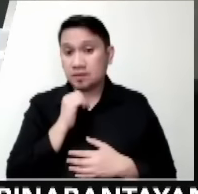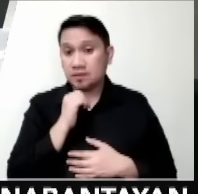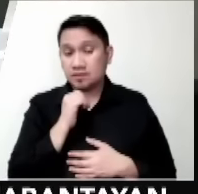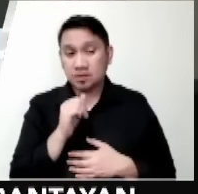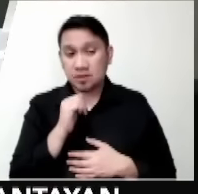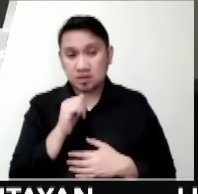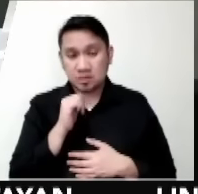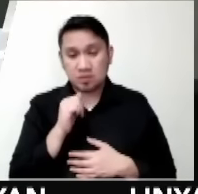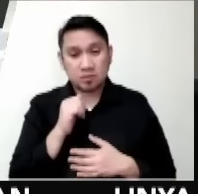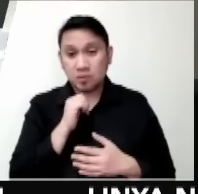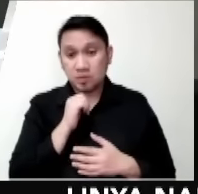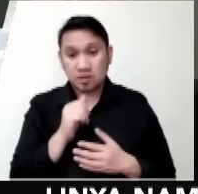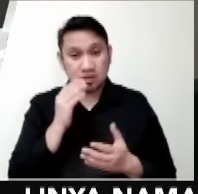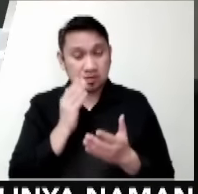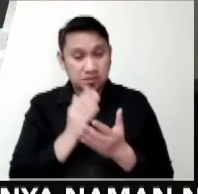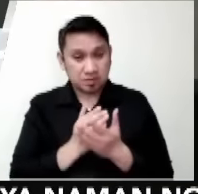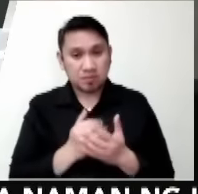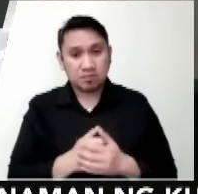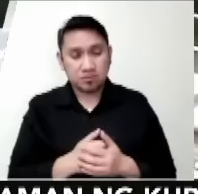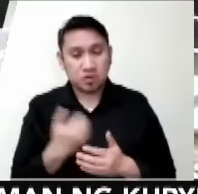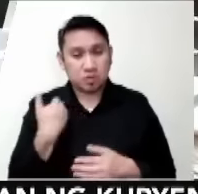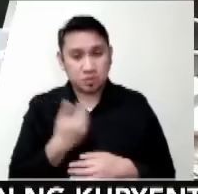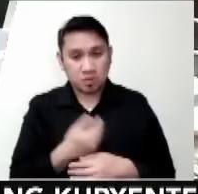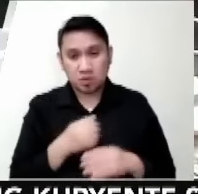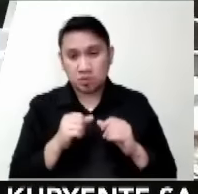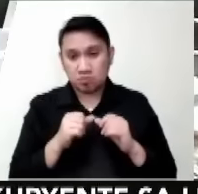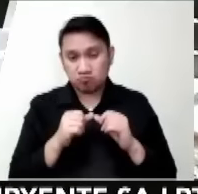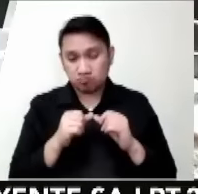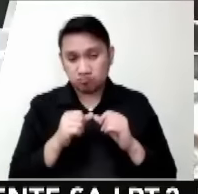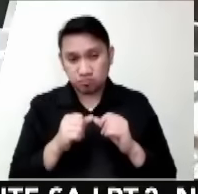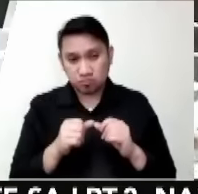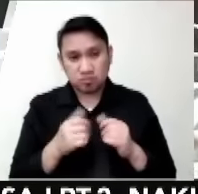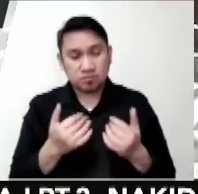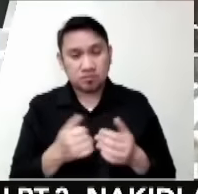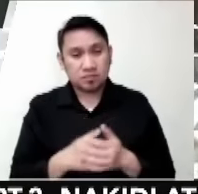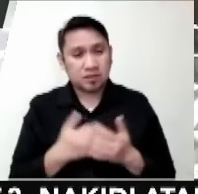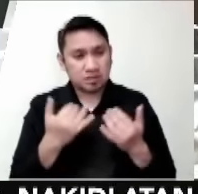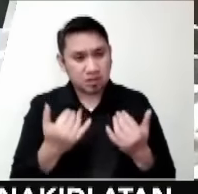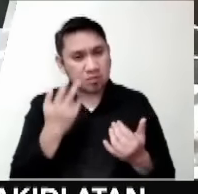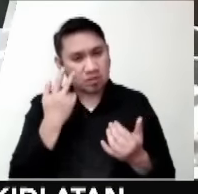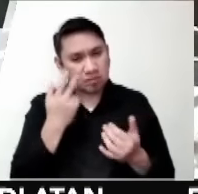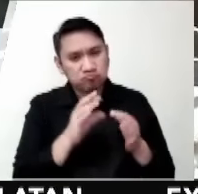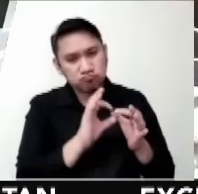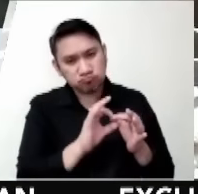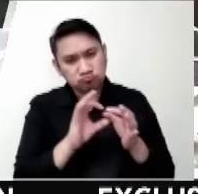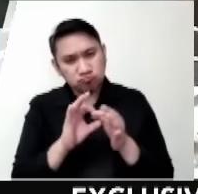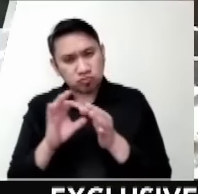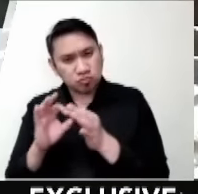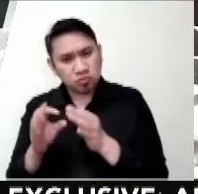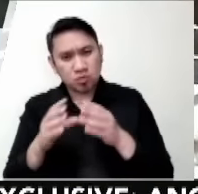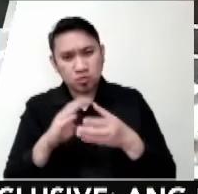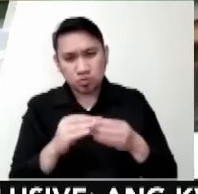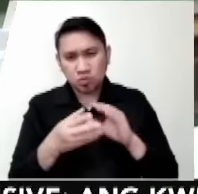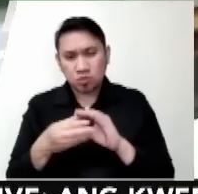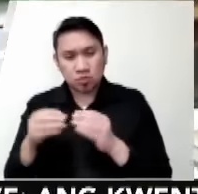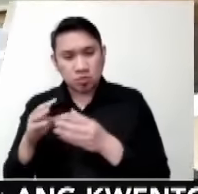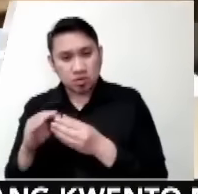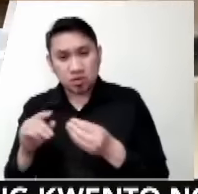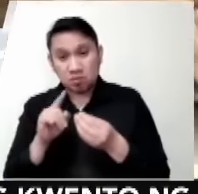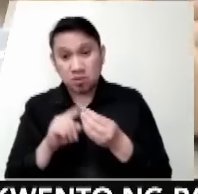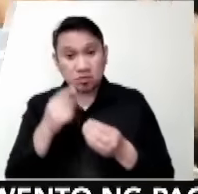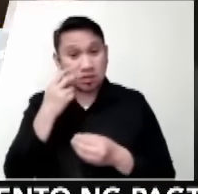makakahinto. Kasi kailangan i-consider namin yan. Nagtatahi-tahi rin daw ang mga nadidiscovering criminal activity sa bansa.